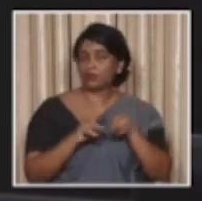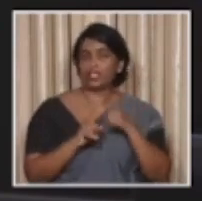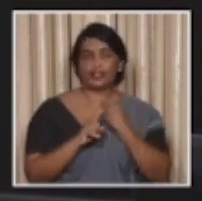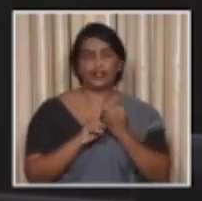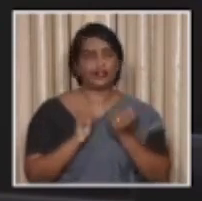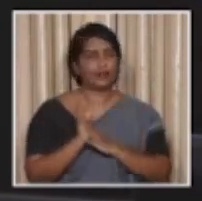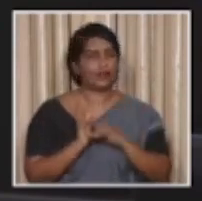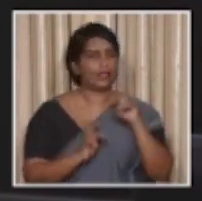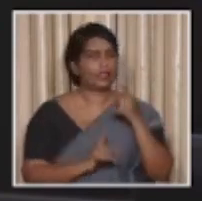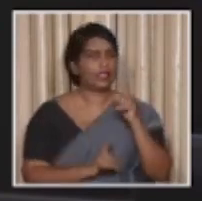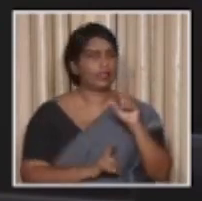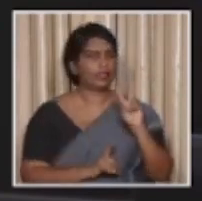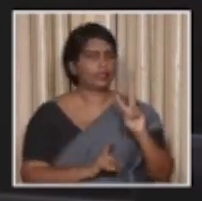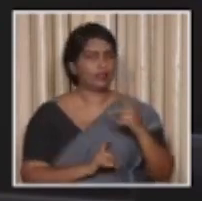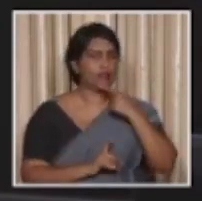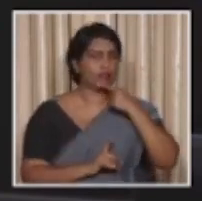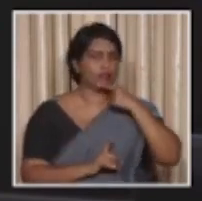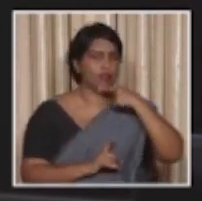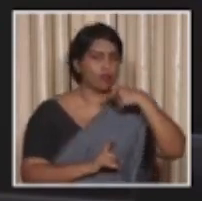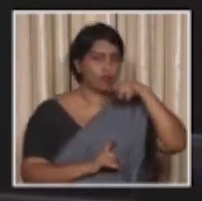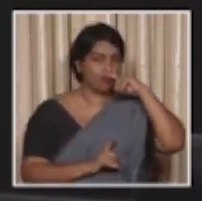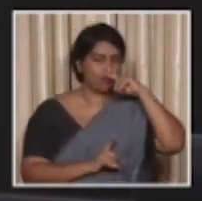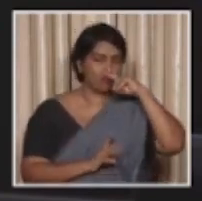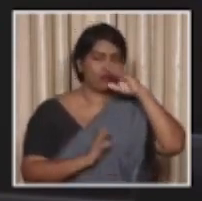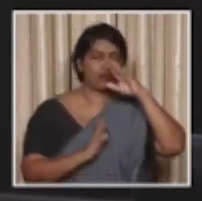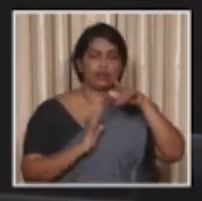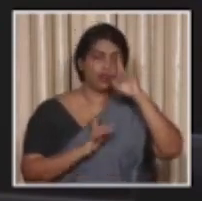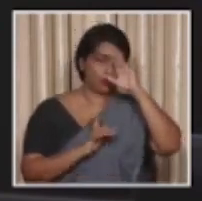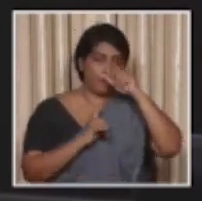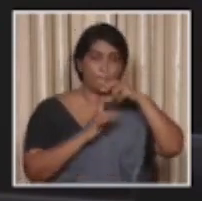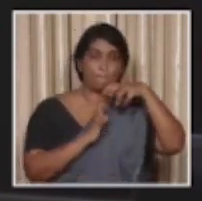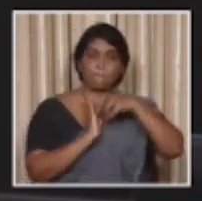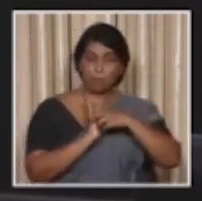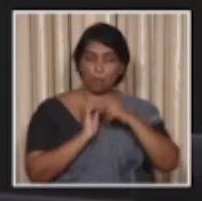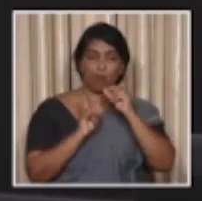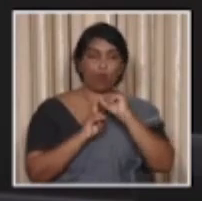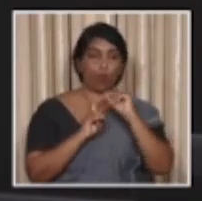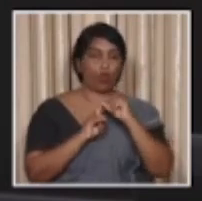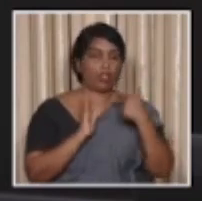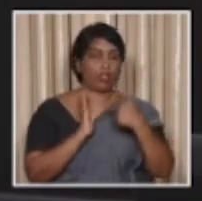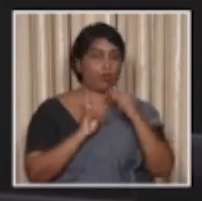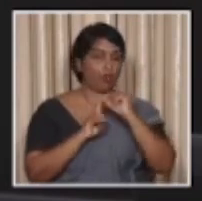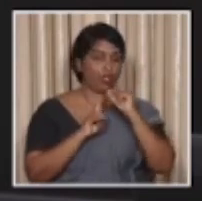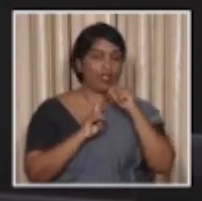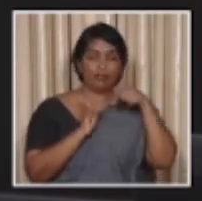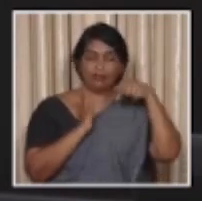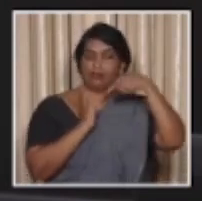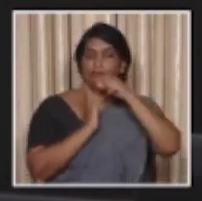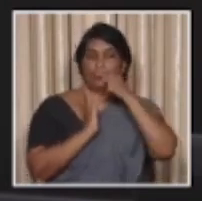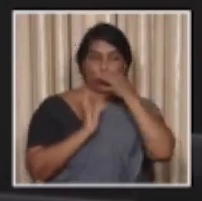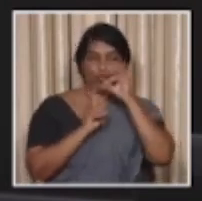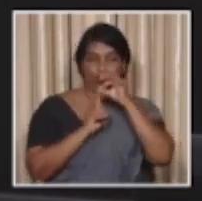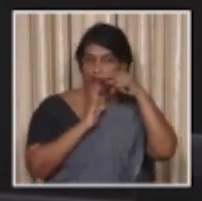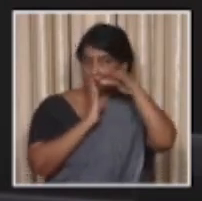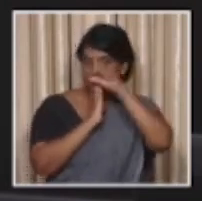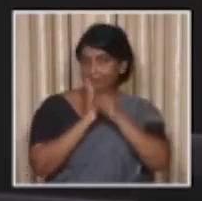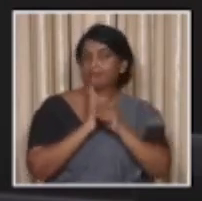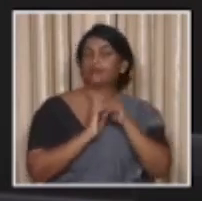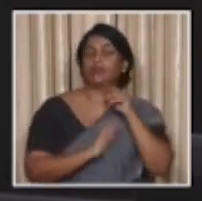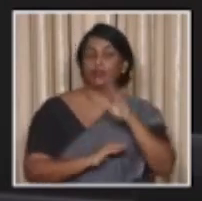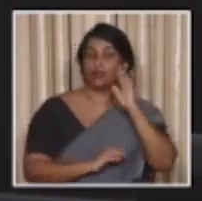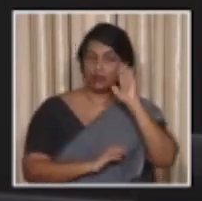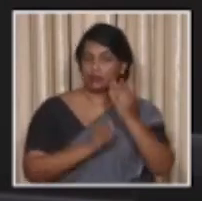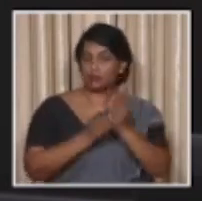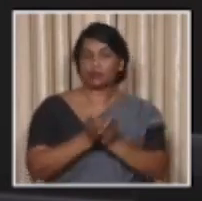කිලෝමීටර් 272ක මූදු තීරුවක් වයඹ පළාතට අයිති වෙලා තියෙනවා. ඒ විතරක් නෙවෙයි, විශේෂයෙන්